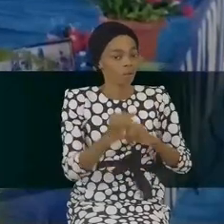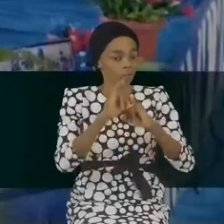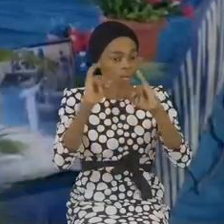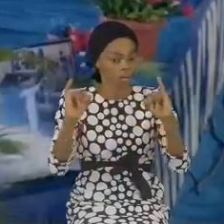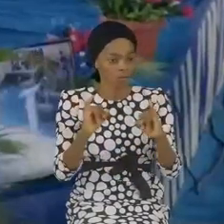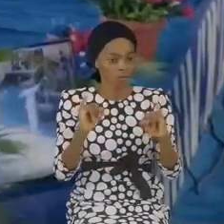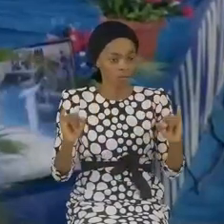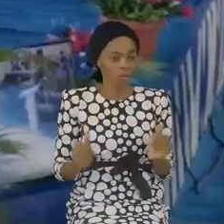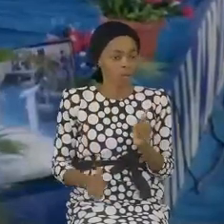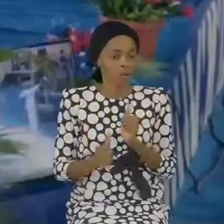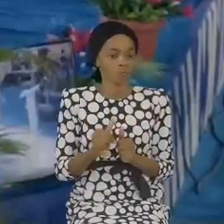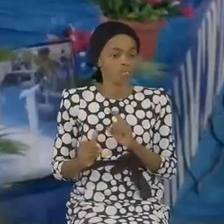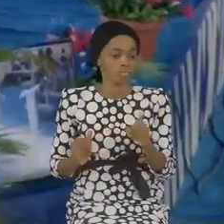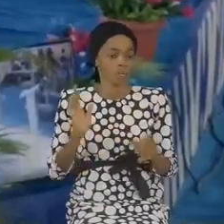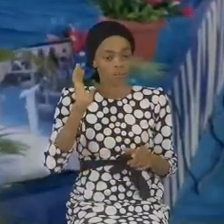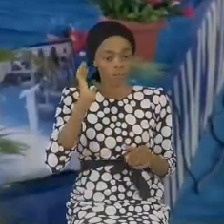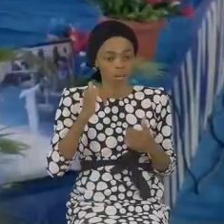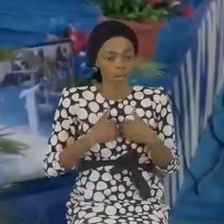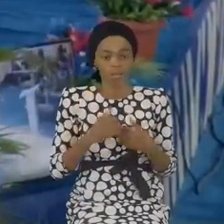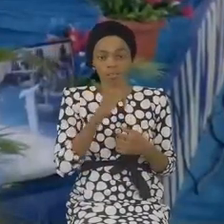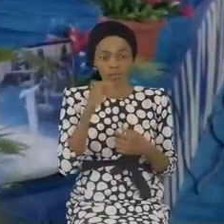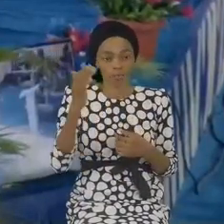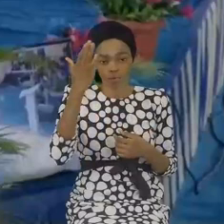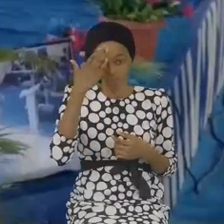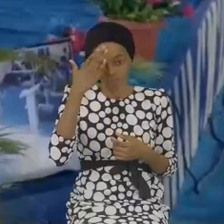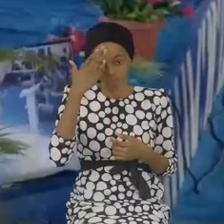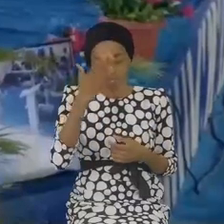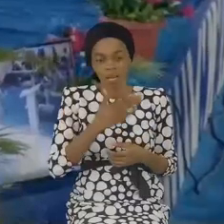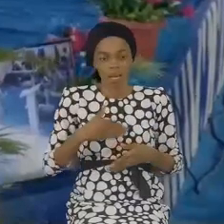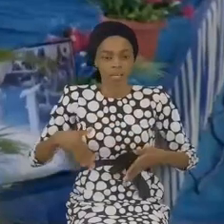des dieux que tu ne connais point, et servons-les.